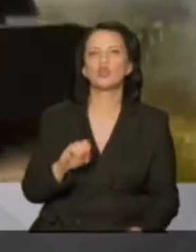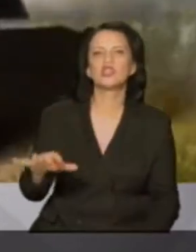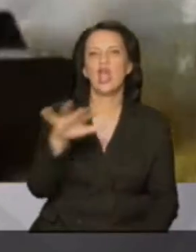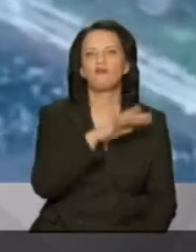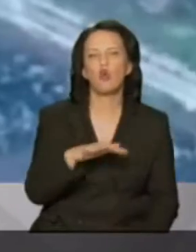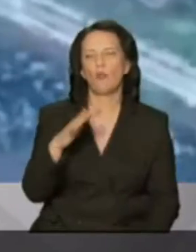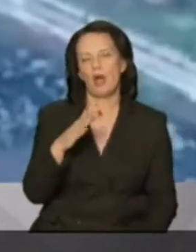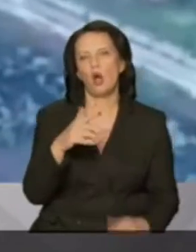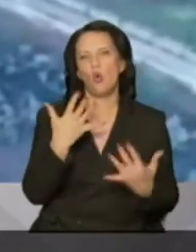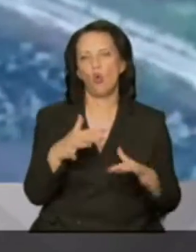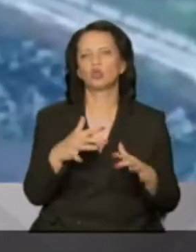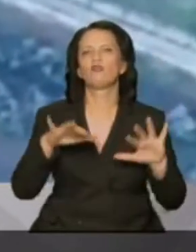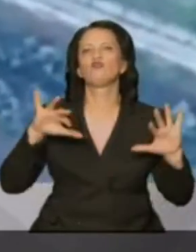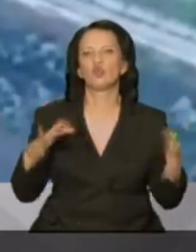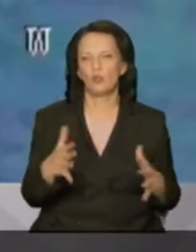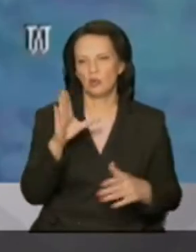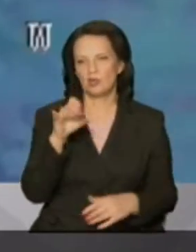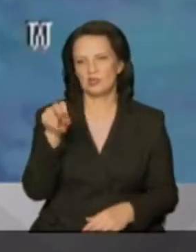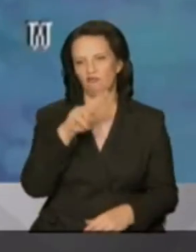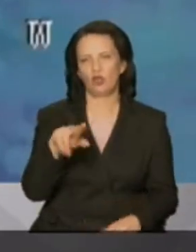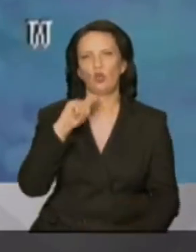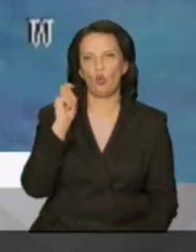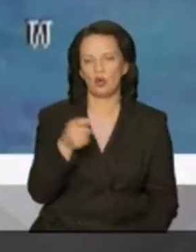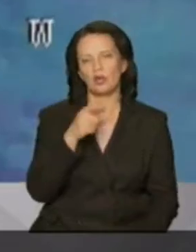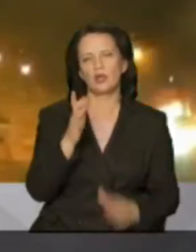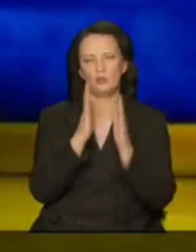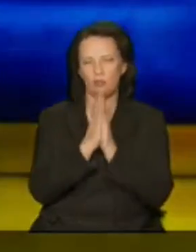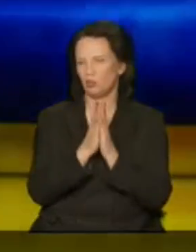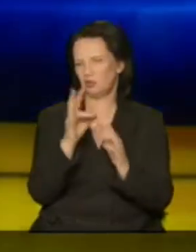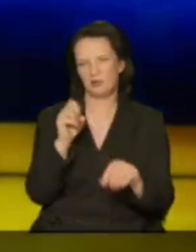реагувати на жодні маніпуляції і фейки Кремля. Друзі, все у нас добре.